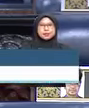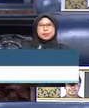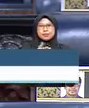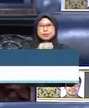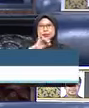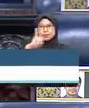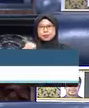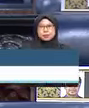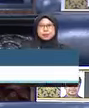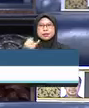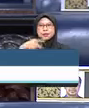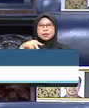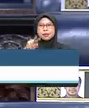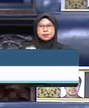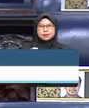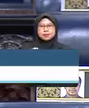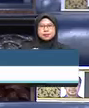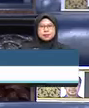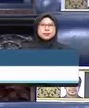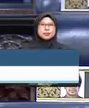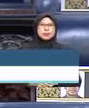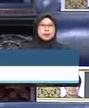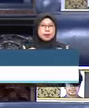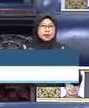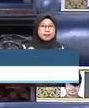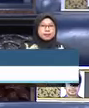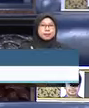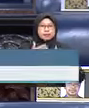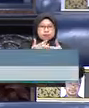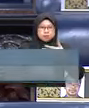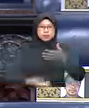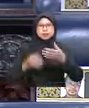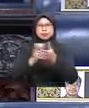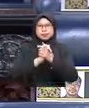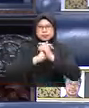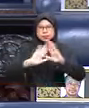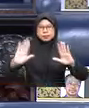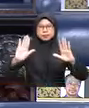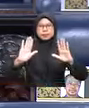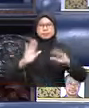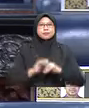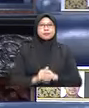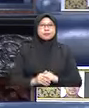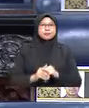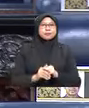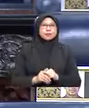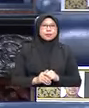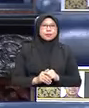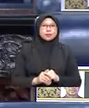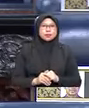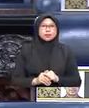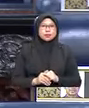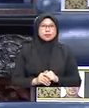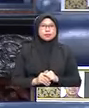Negara ini kepada rakyat Malaysia mempunyai ciri-ciri keselamatan yang tinggi, selamat dan dipertingkatkan selari